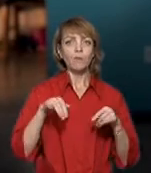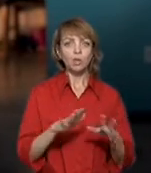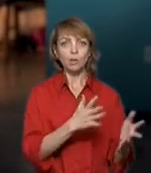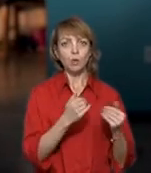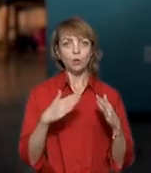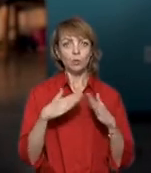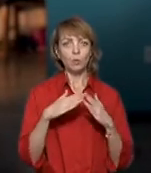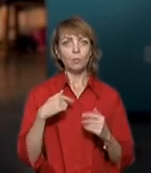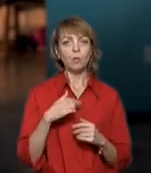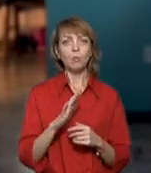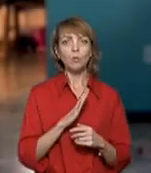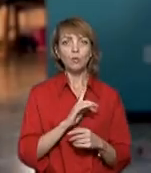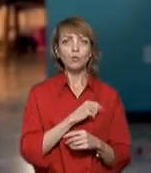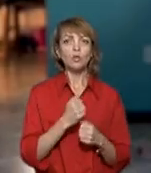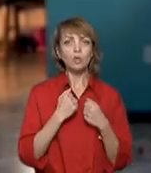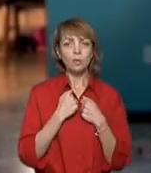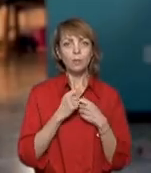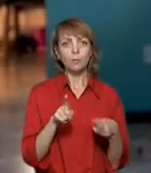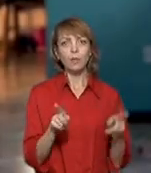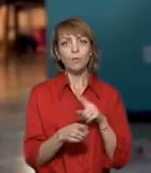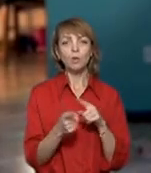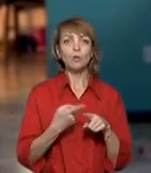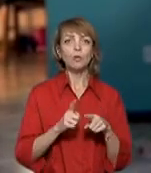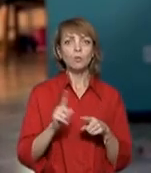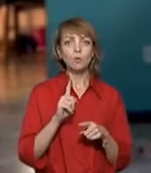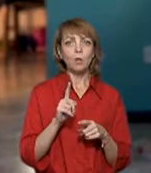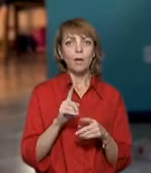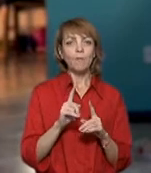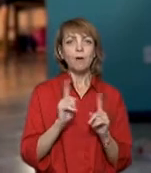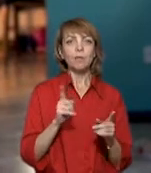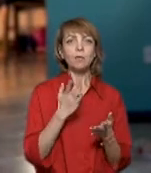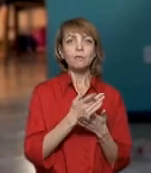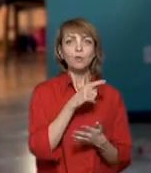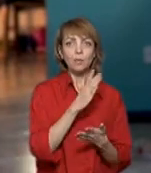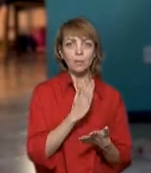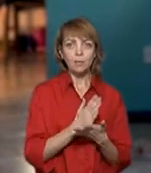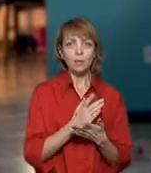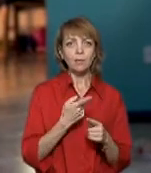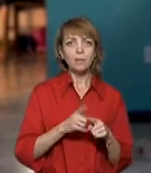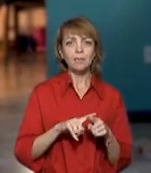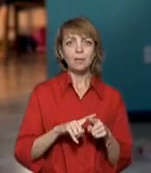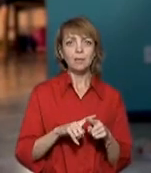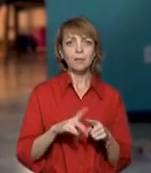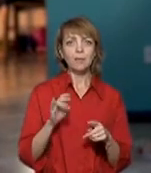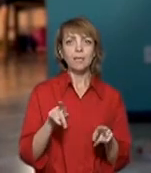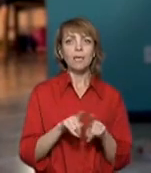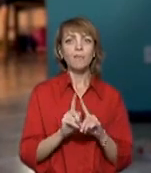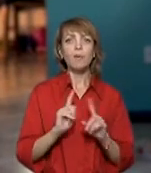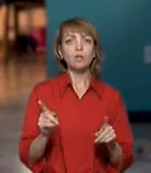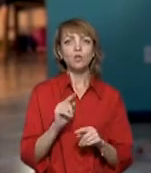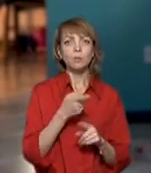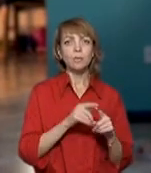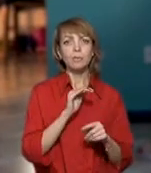додому. Мені було шкода переводити, тому що вади якісь у нього, звісно, є, але це не такі вади, щоб